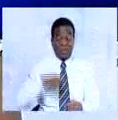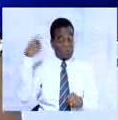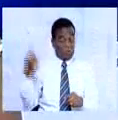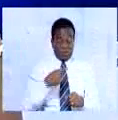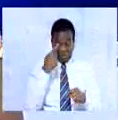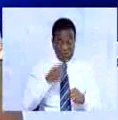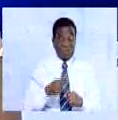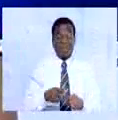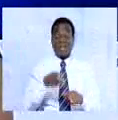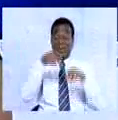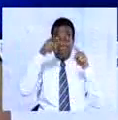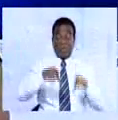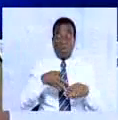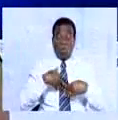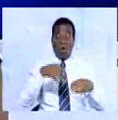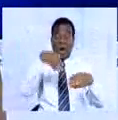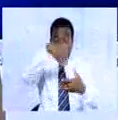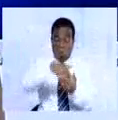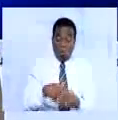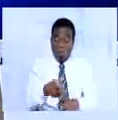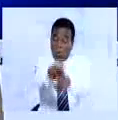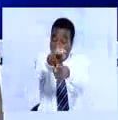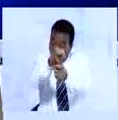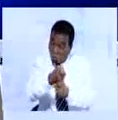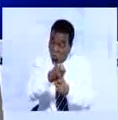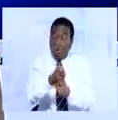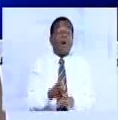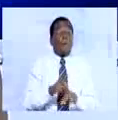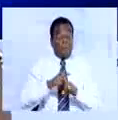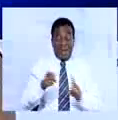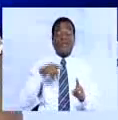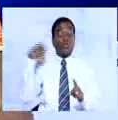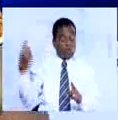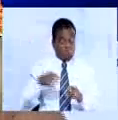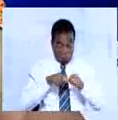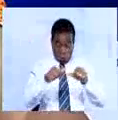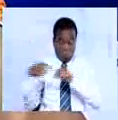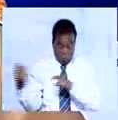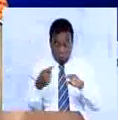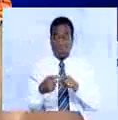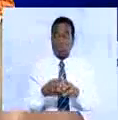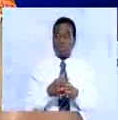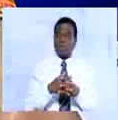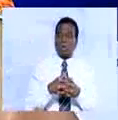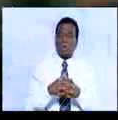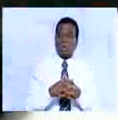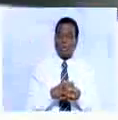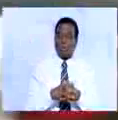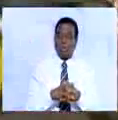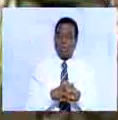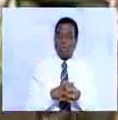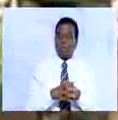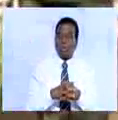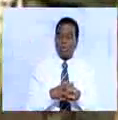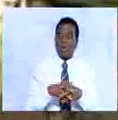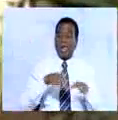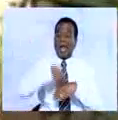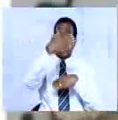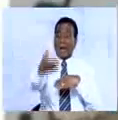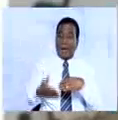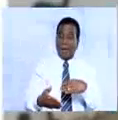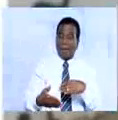d'un État stable. L'ex-dictateur est mort le 20 octobre 2011. Regardez. 2 ans après la chute de